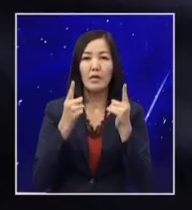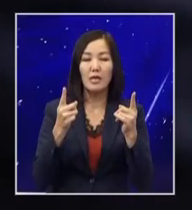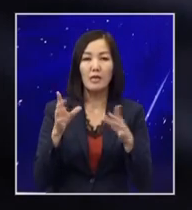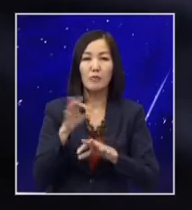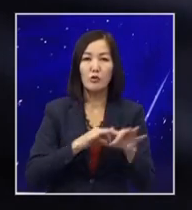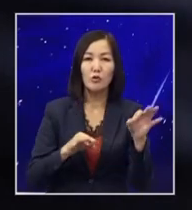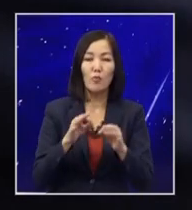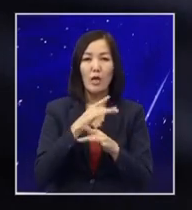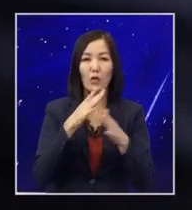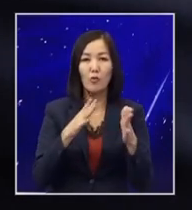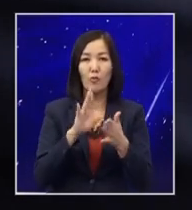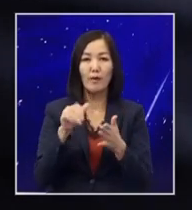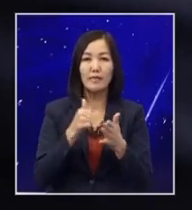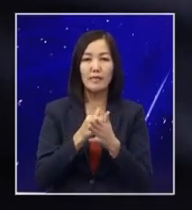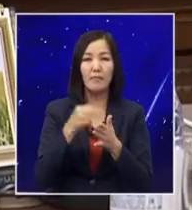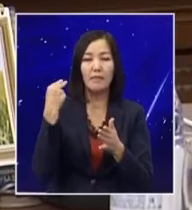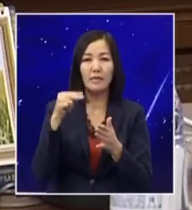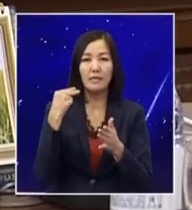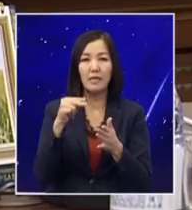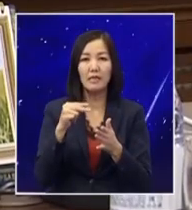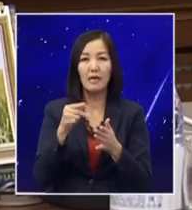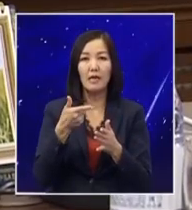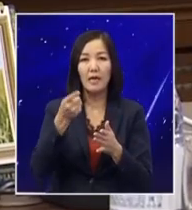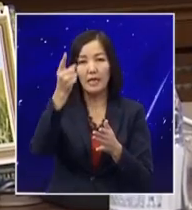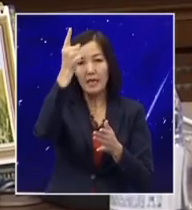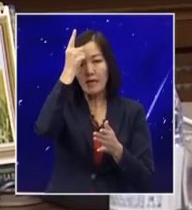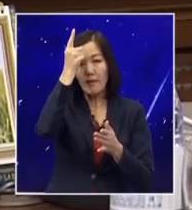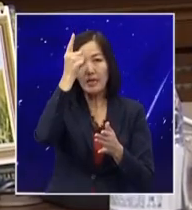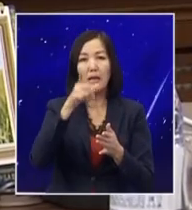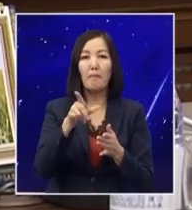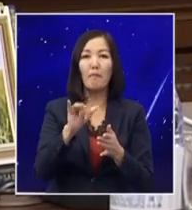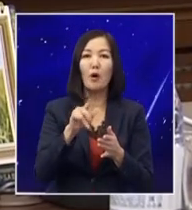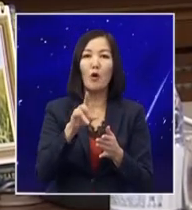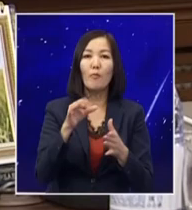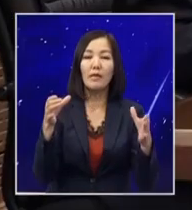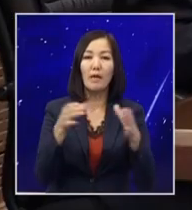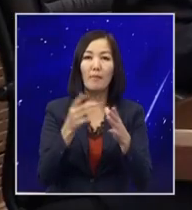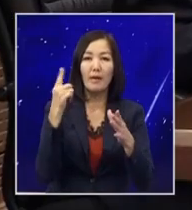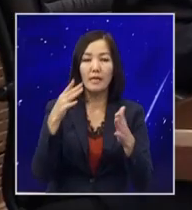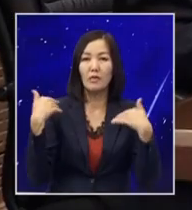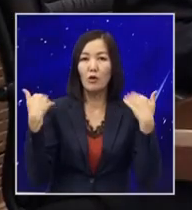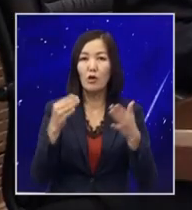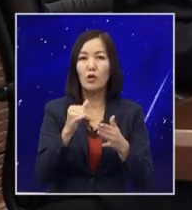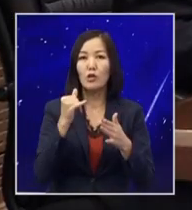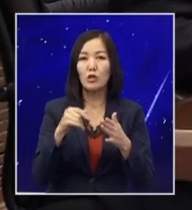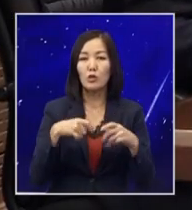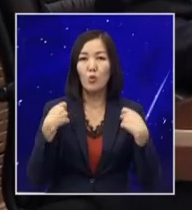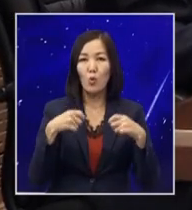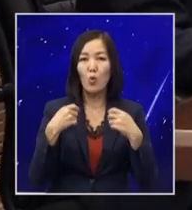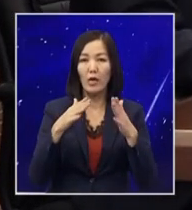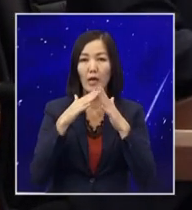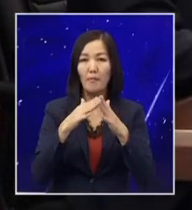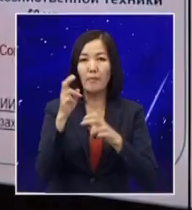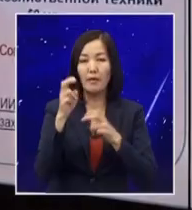көп, бастылары қатарында ел президенті құлағдар германиялық Бауман компаниясы қолға алған жетісу қой комбинаты бар.